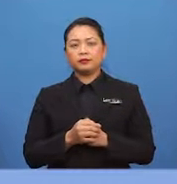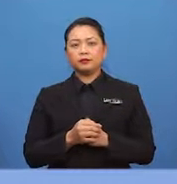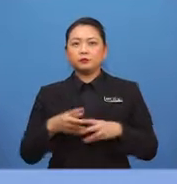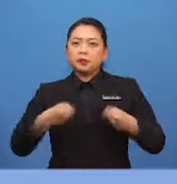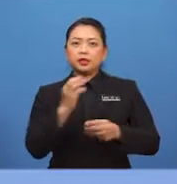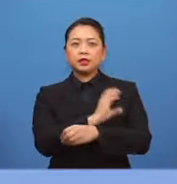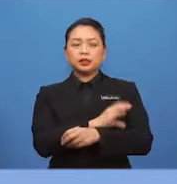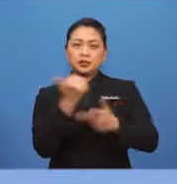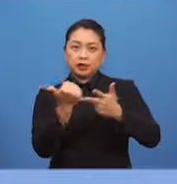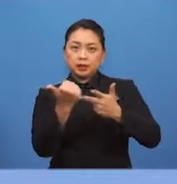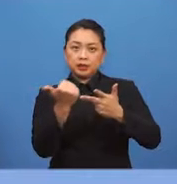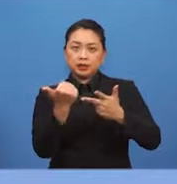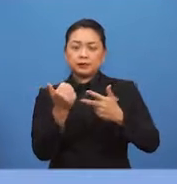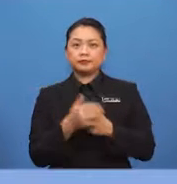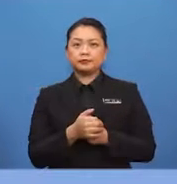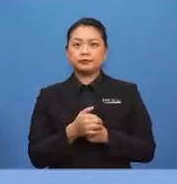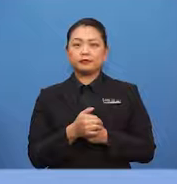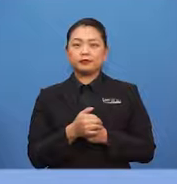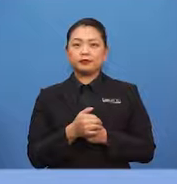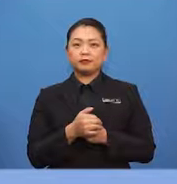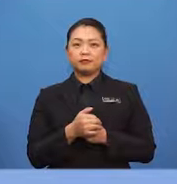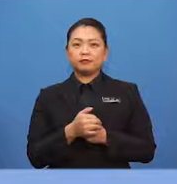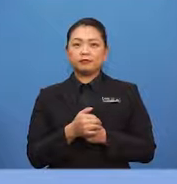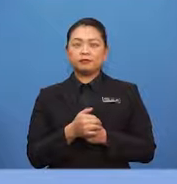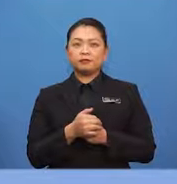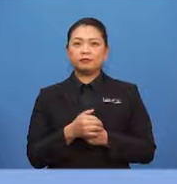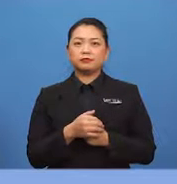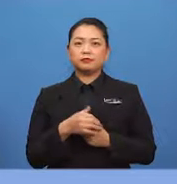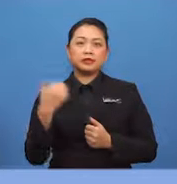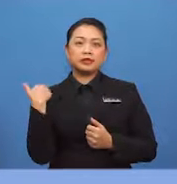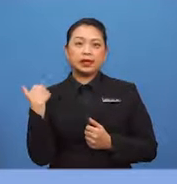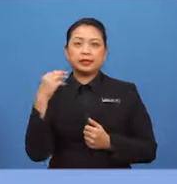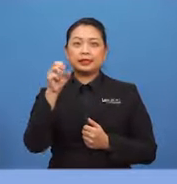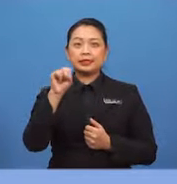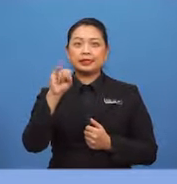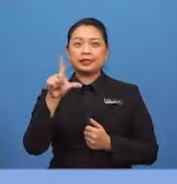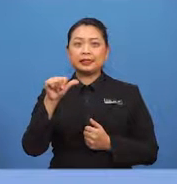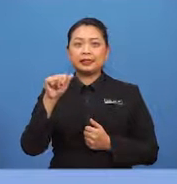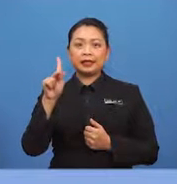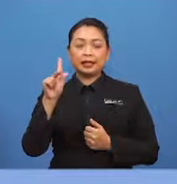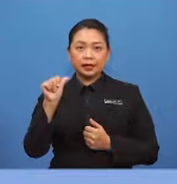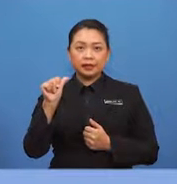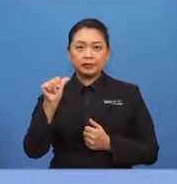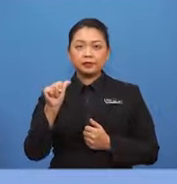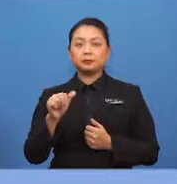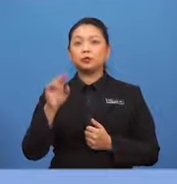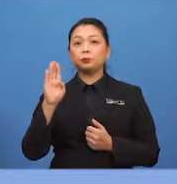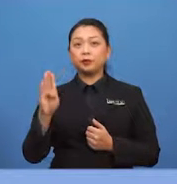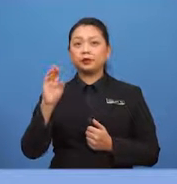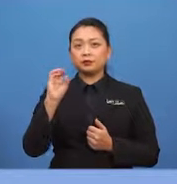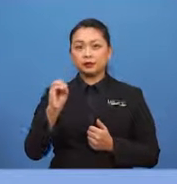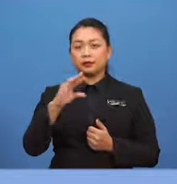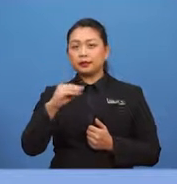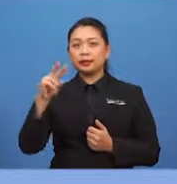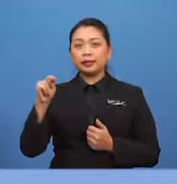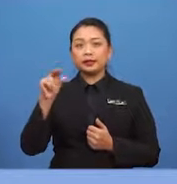Bagi kaca borosilikat, kaca ini terdiri daripada silika, boron oksida dan